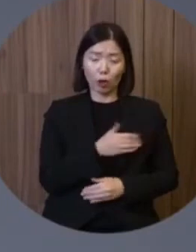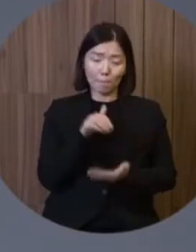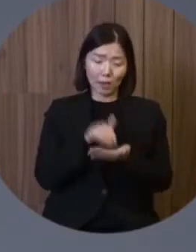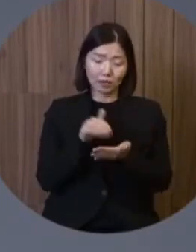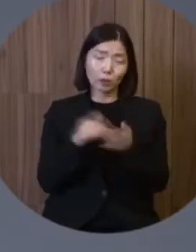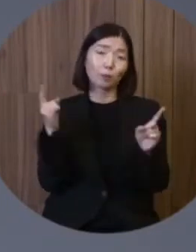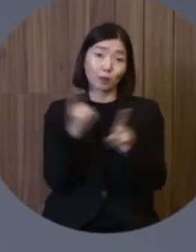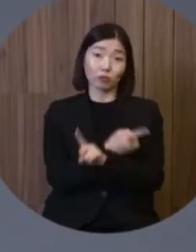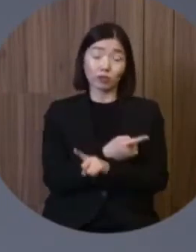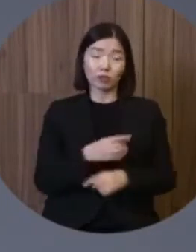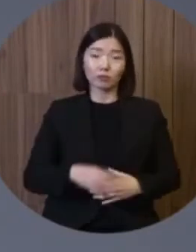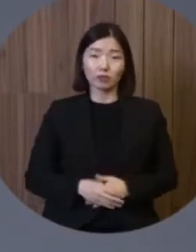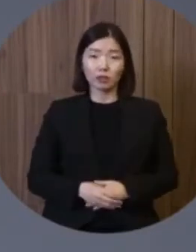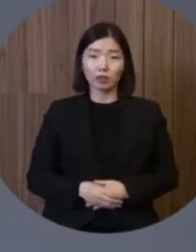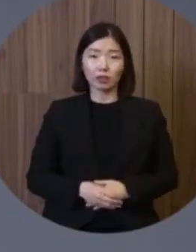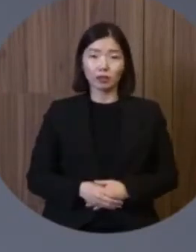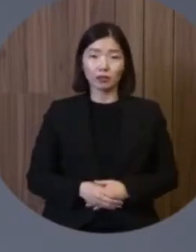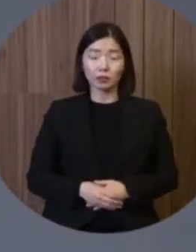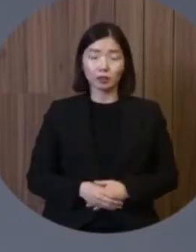바꾸겠습니다.